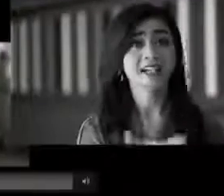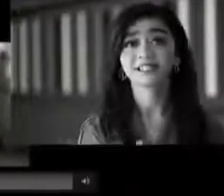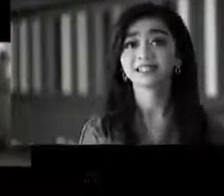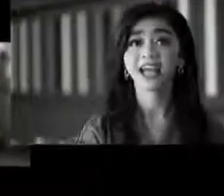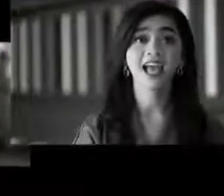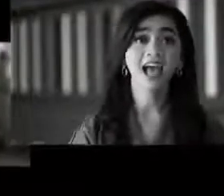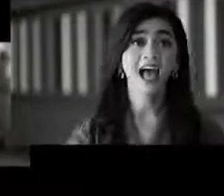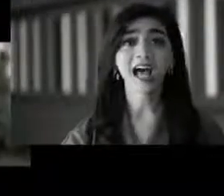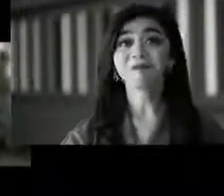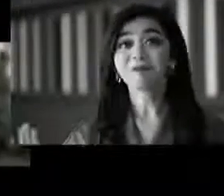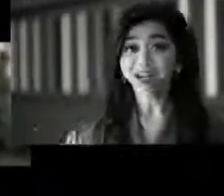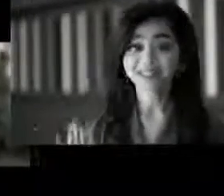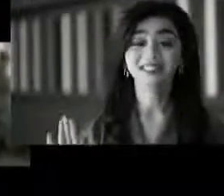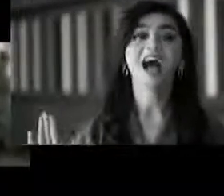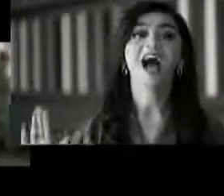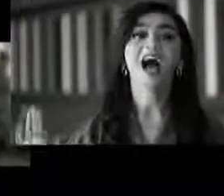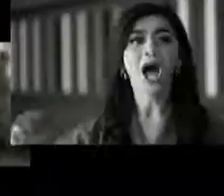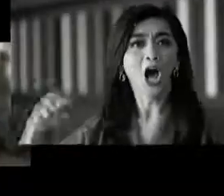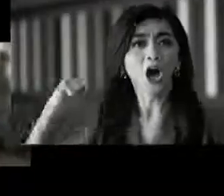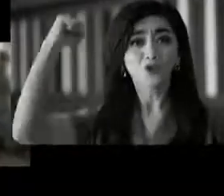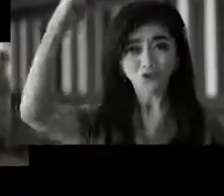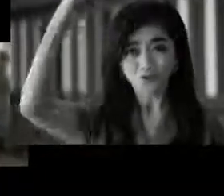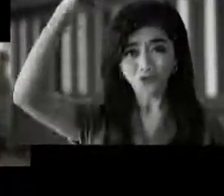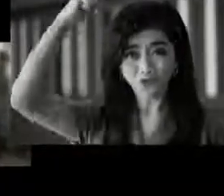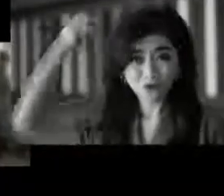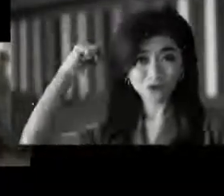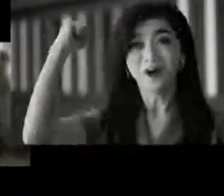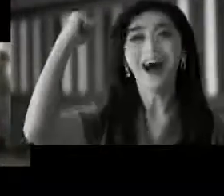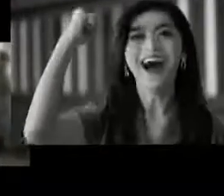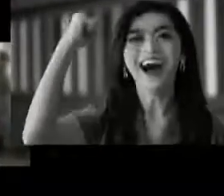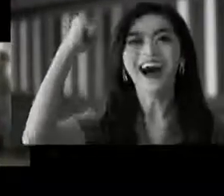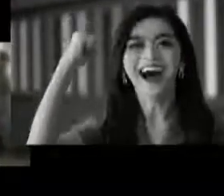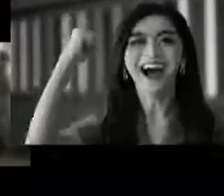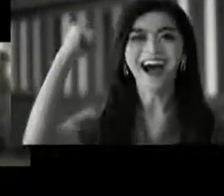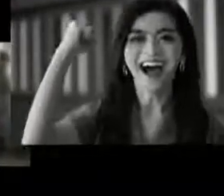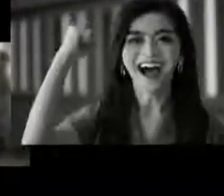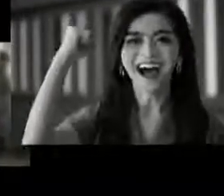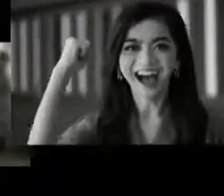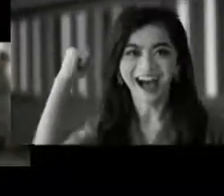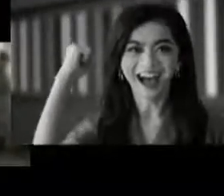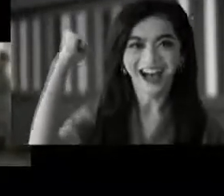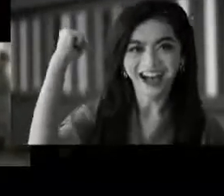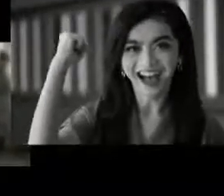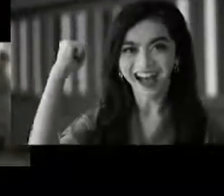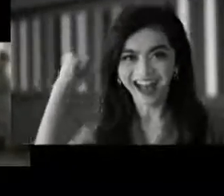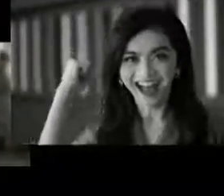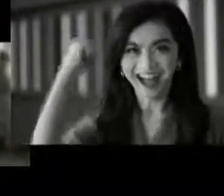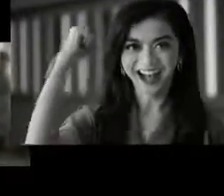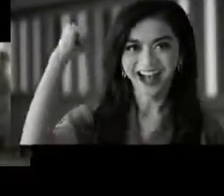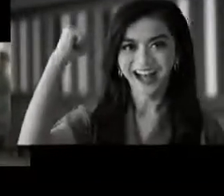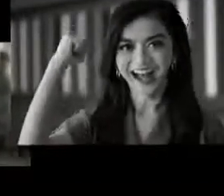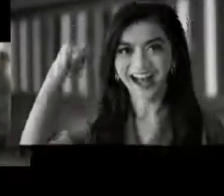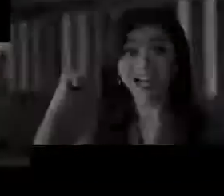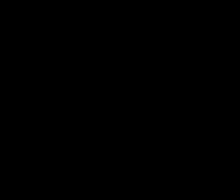cukup badan sehat saat ku buat kau